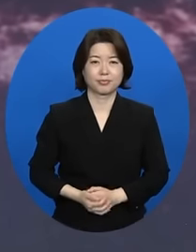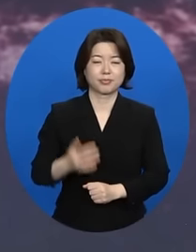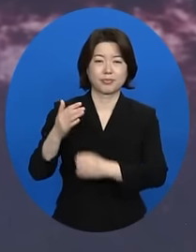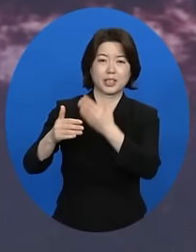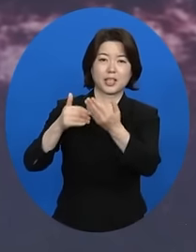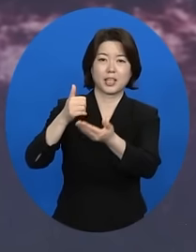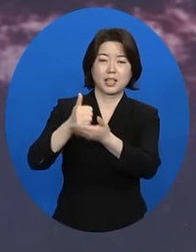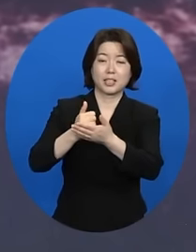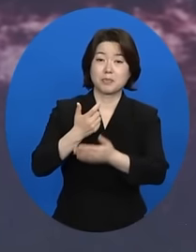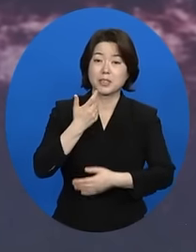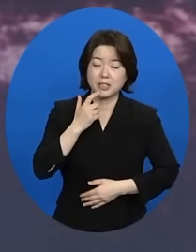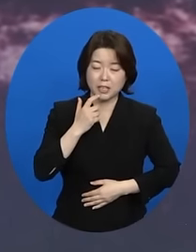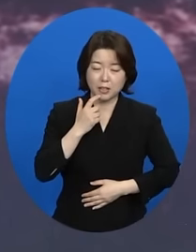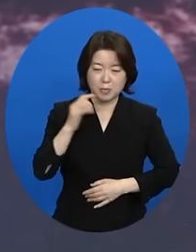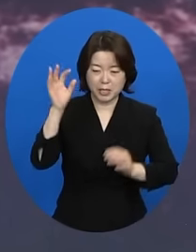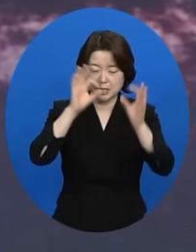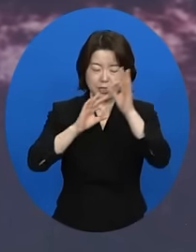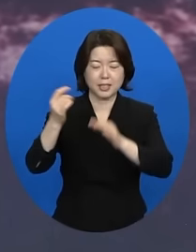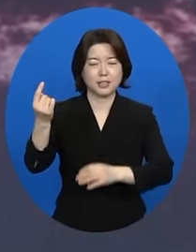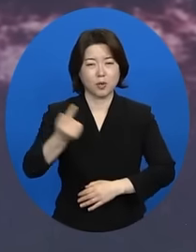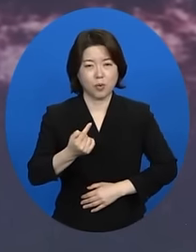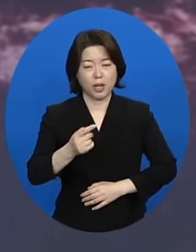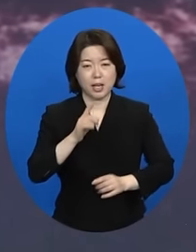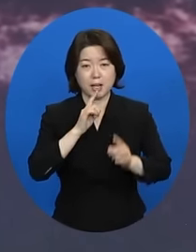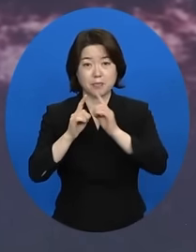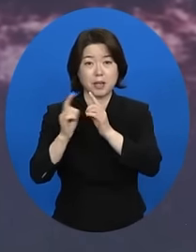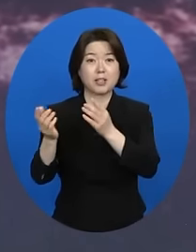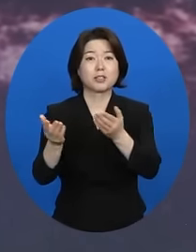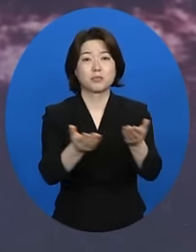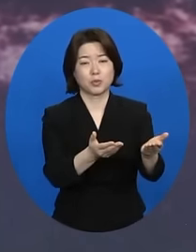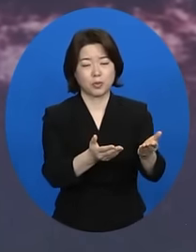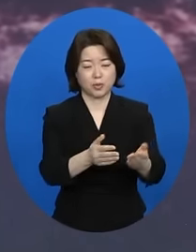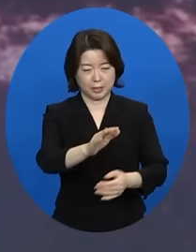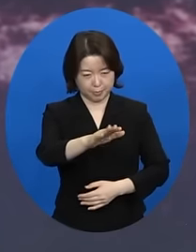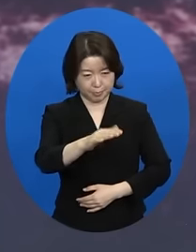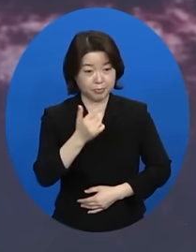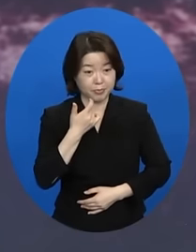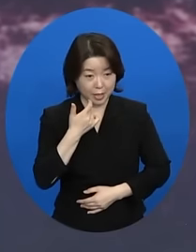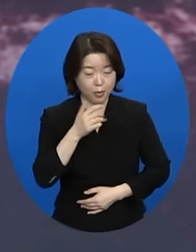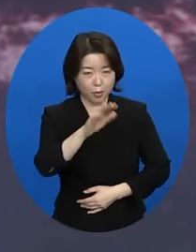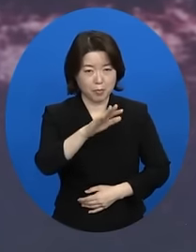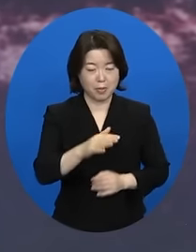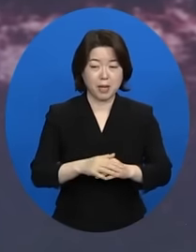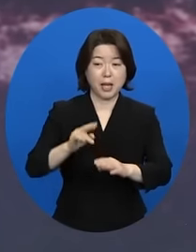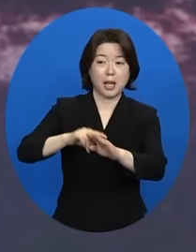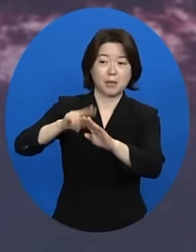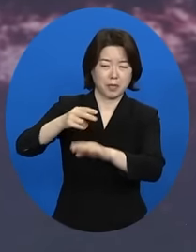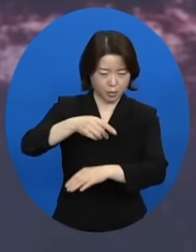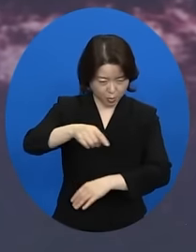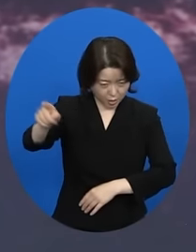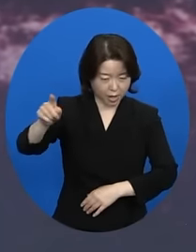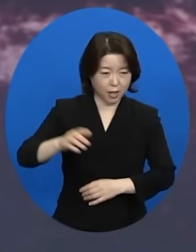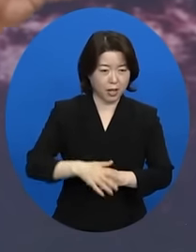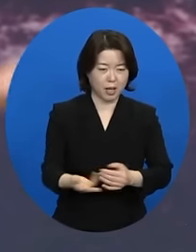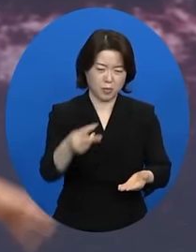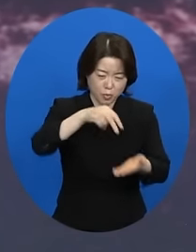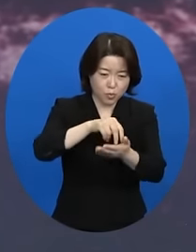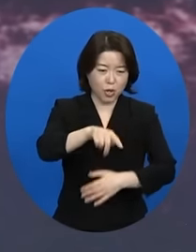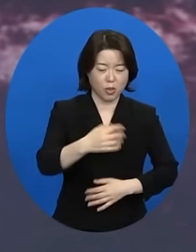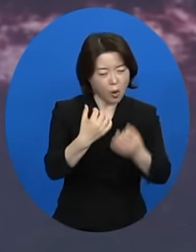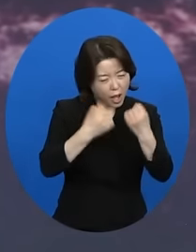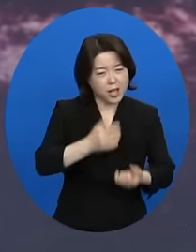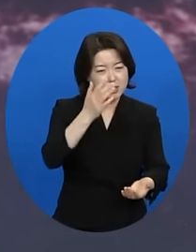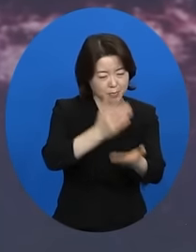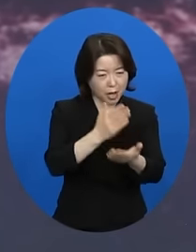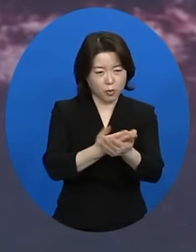하나님께서 야곱에게 찾아오셔서 말씀하시잖아요. 야곱아, 베델로 올라가라, 일어나라, 너 그렇게 주저앉지